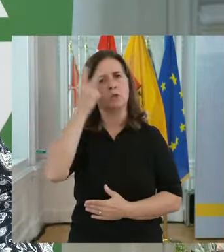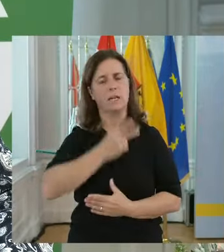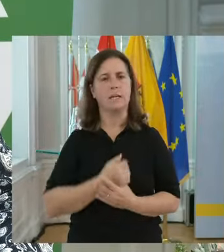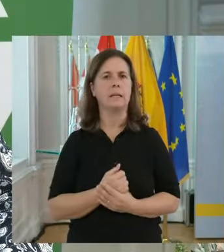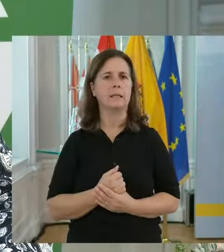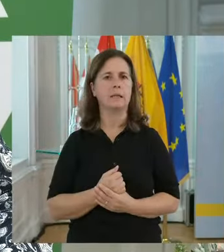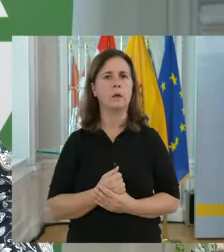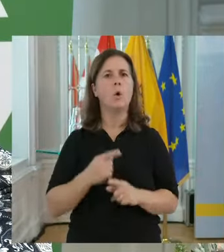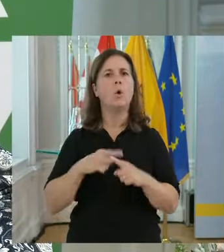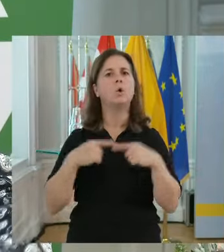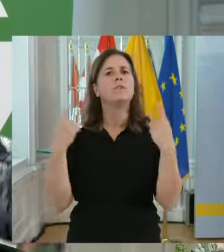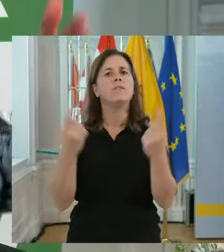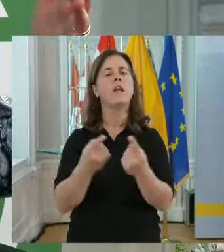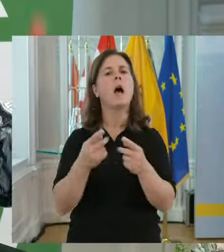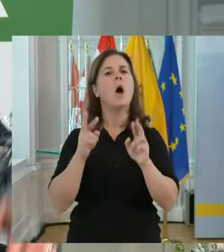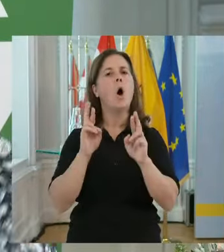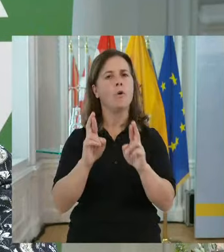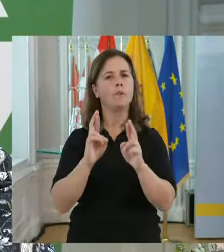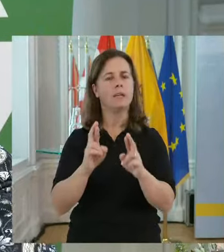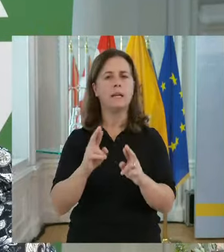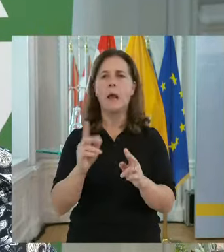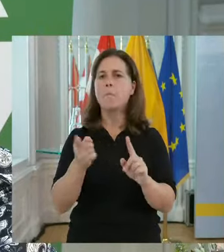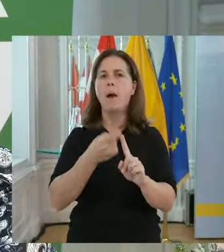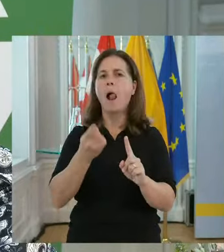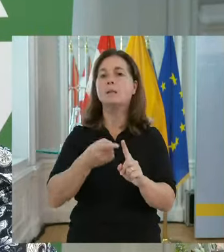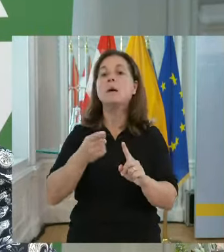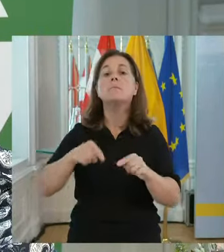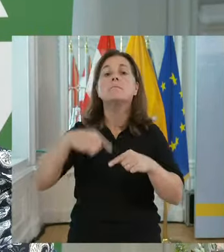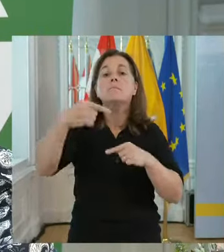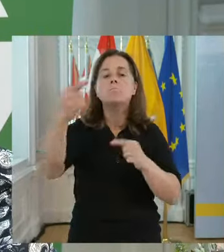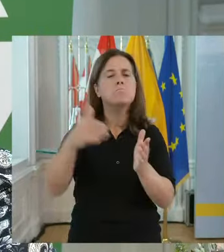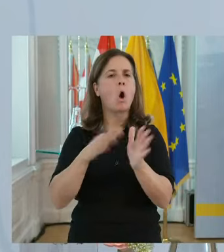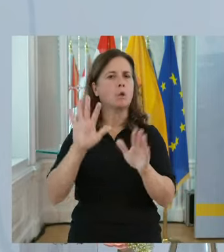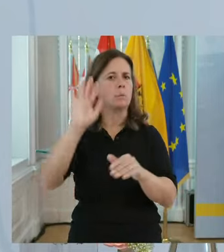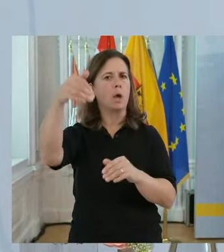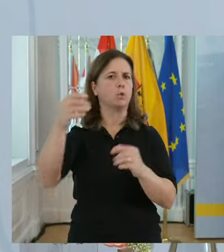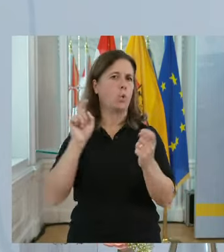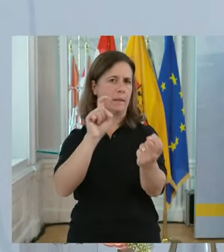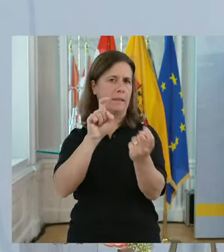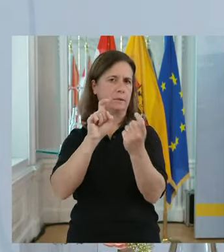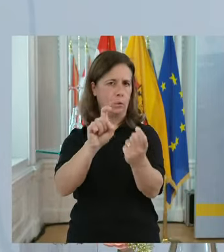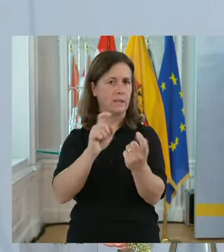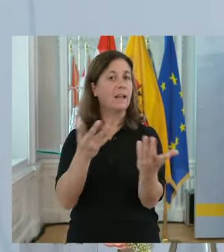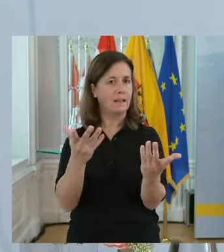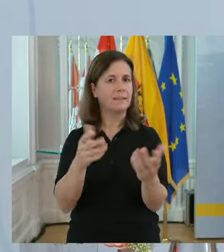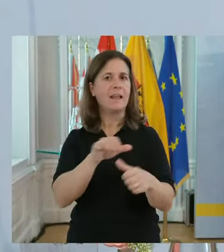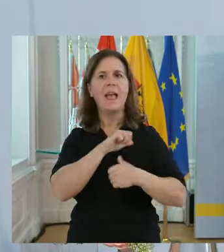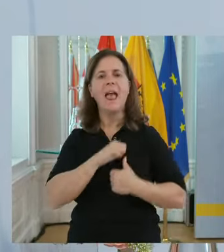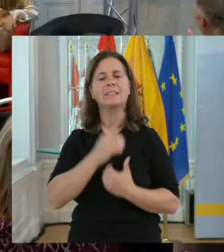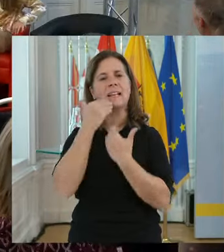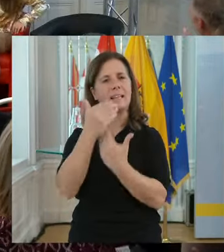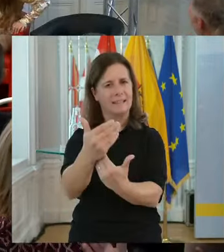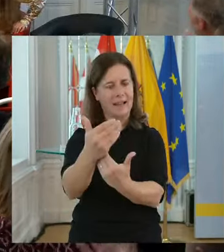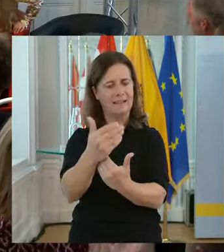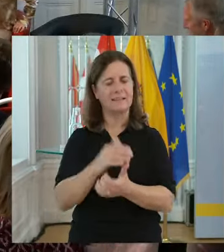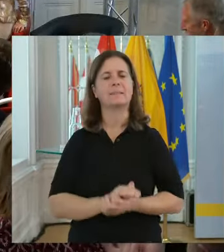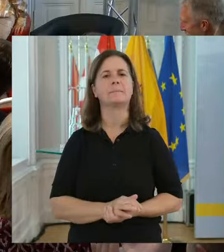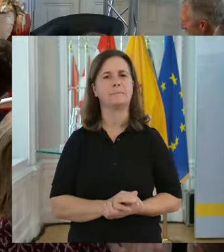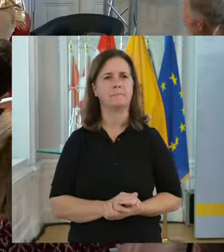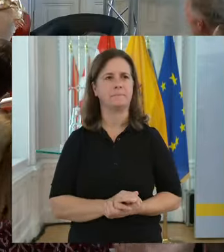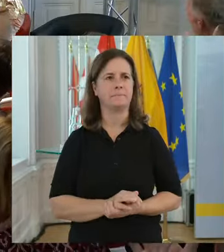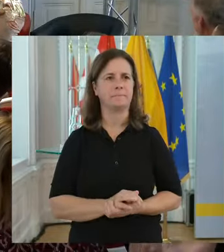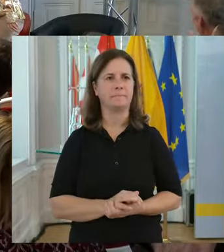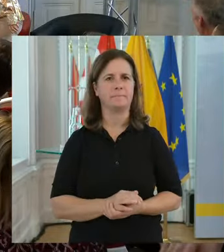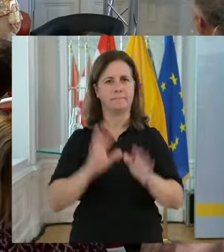wird und wir hoffentlich bald nicht mehr darüber sprechen müssen. Dann sage ich herzlichen Dank. Einen freundlichen Applaus für